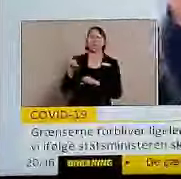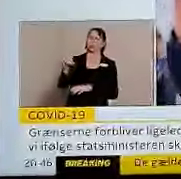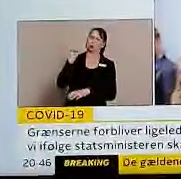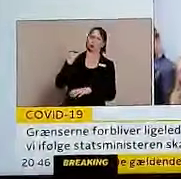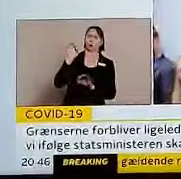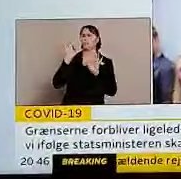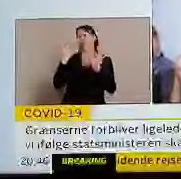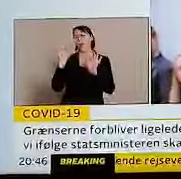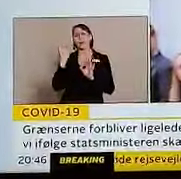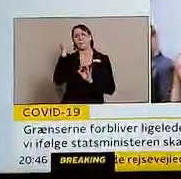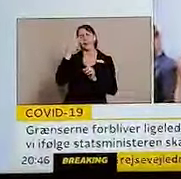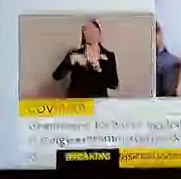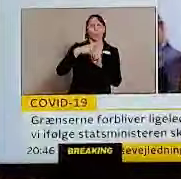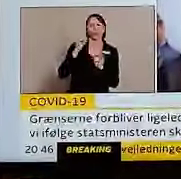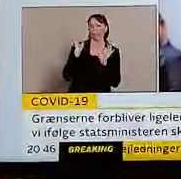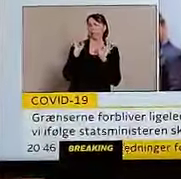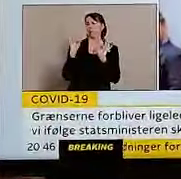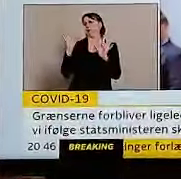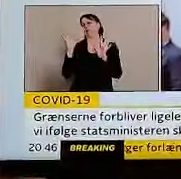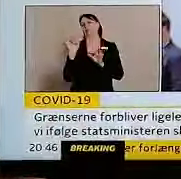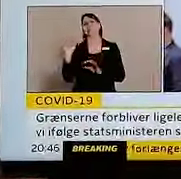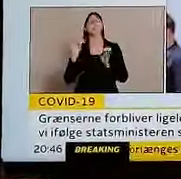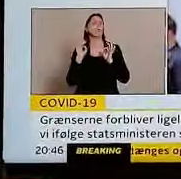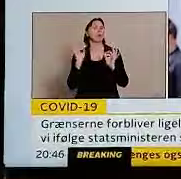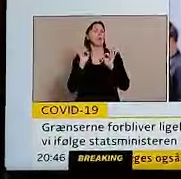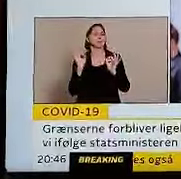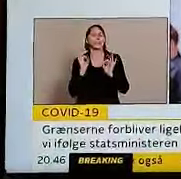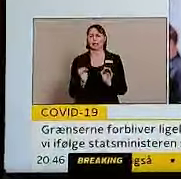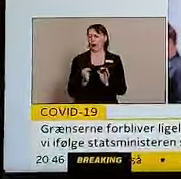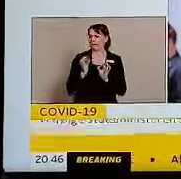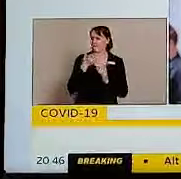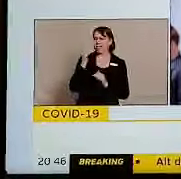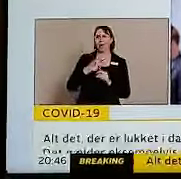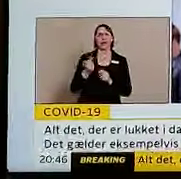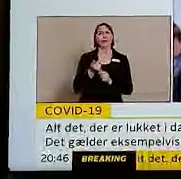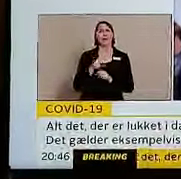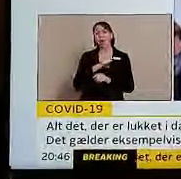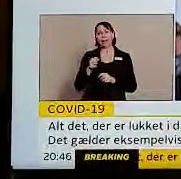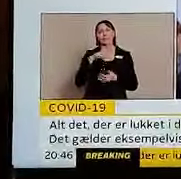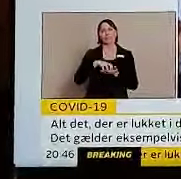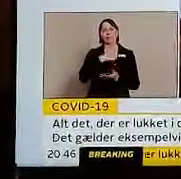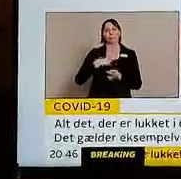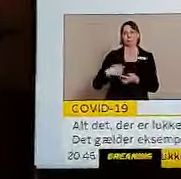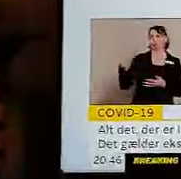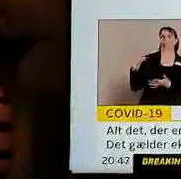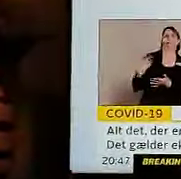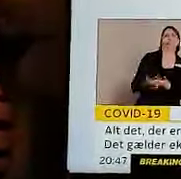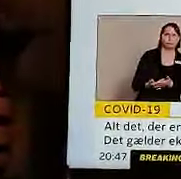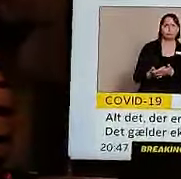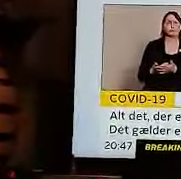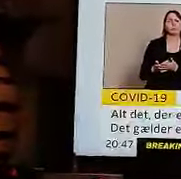هو يعني نتائج وماذا يعني مستقبلا يحصل وماذا هي